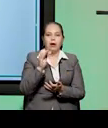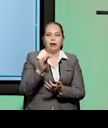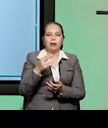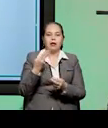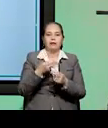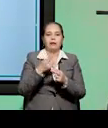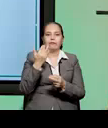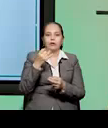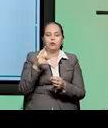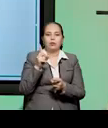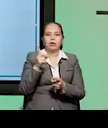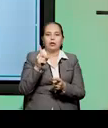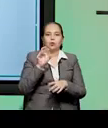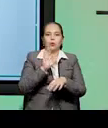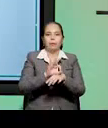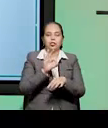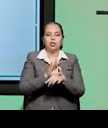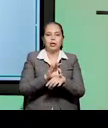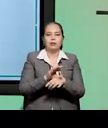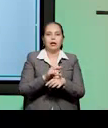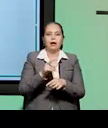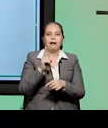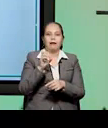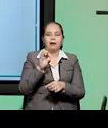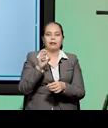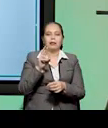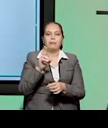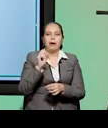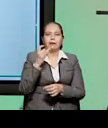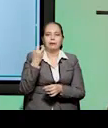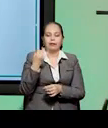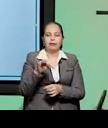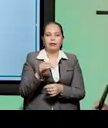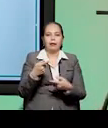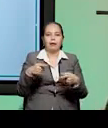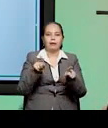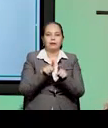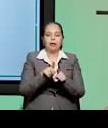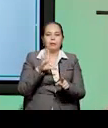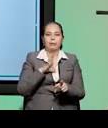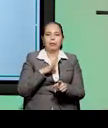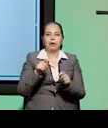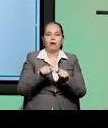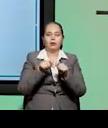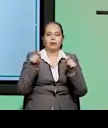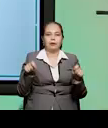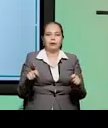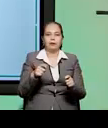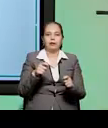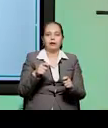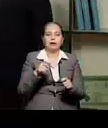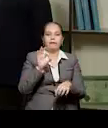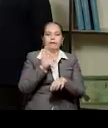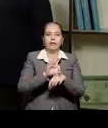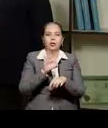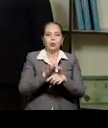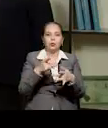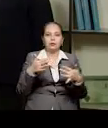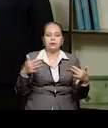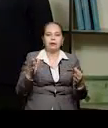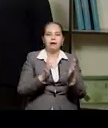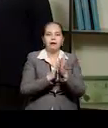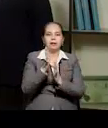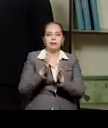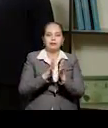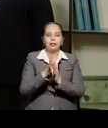вирус, который поражает клетки бактерий. Так были открыты вирусы